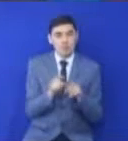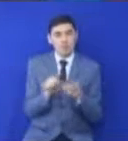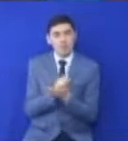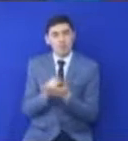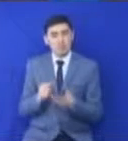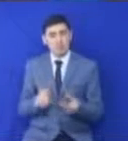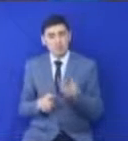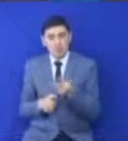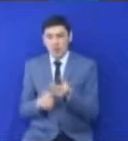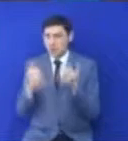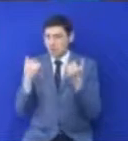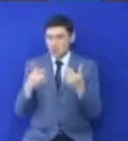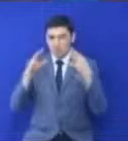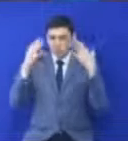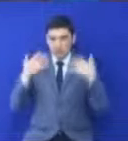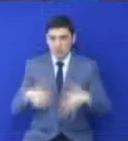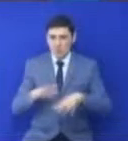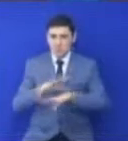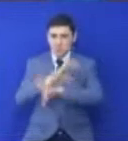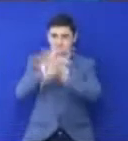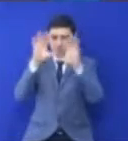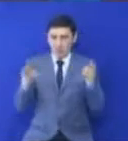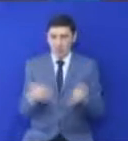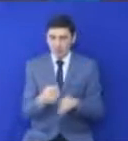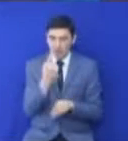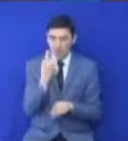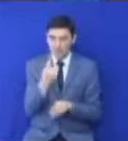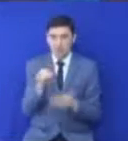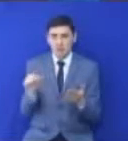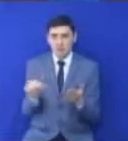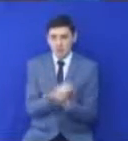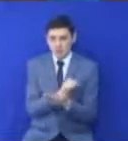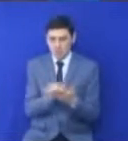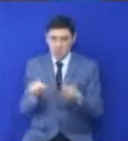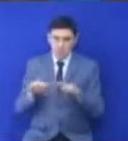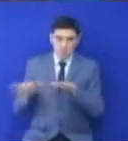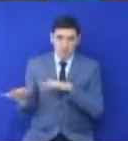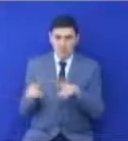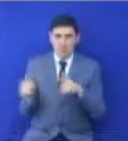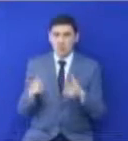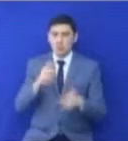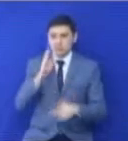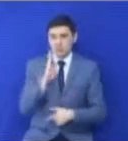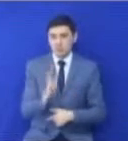барлығы біріздендіріп, бір құжатпен рәсімделетін болады.